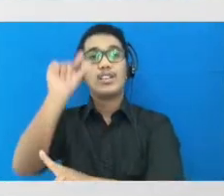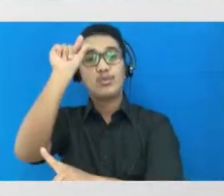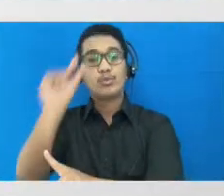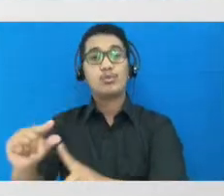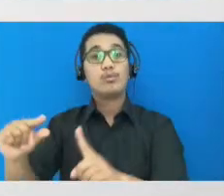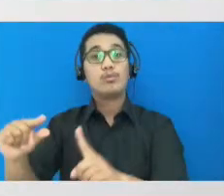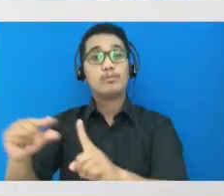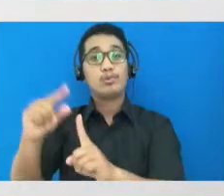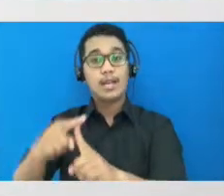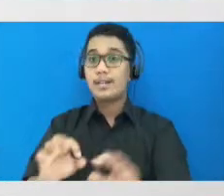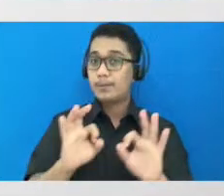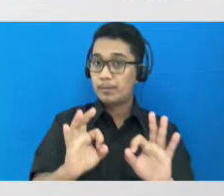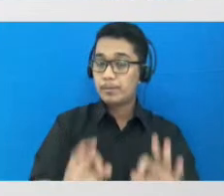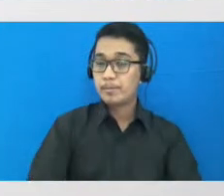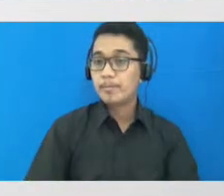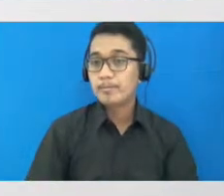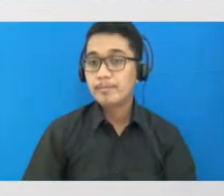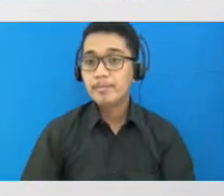Mas?